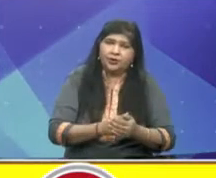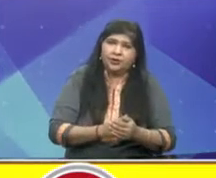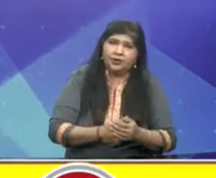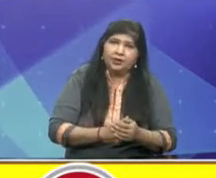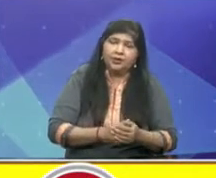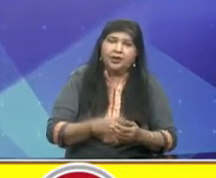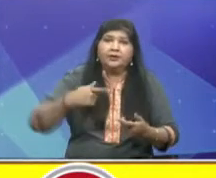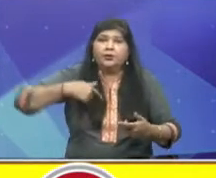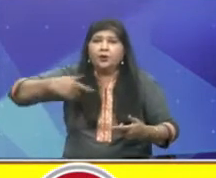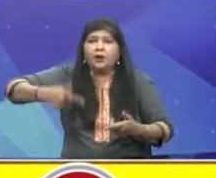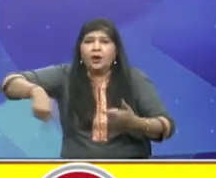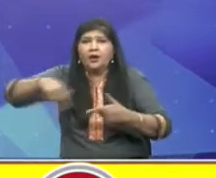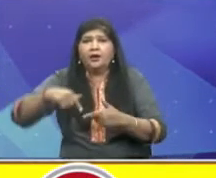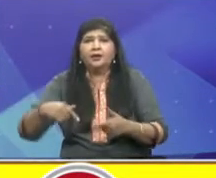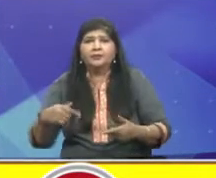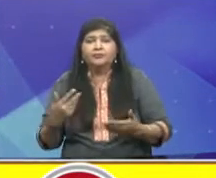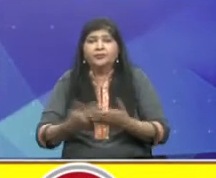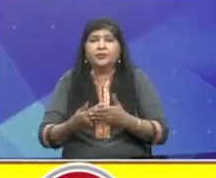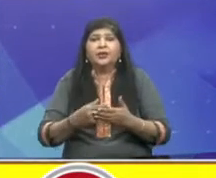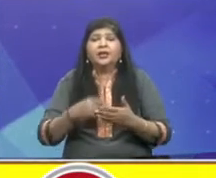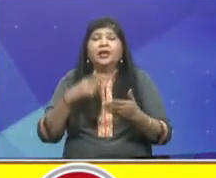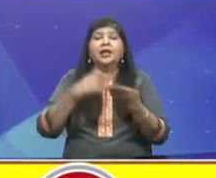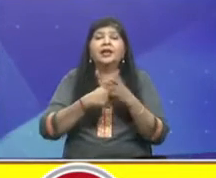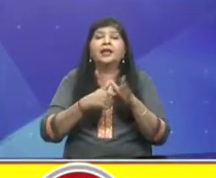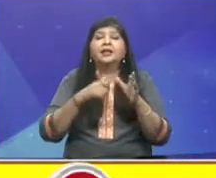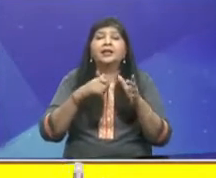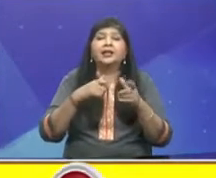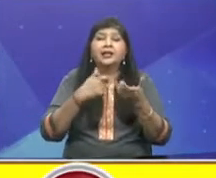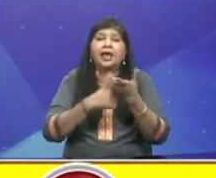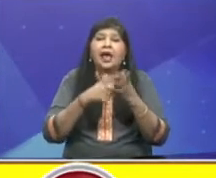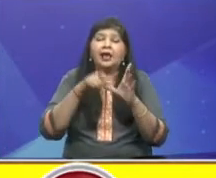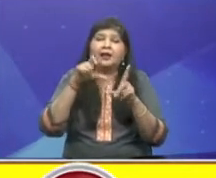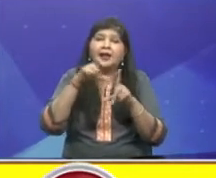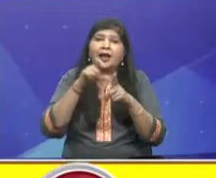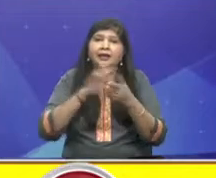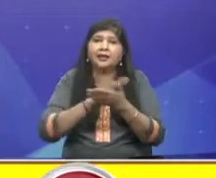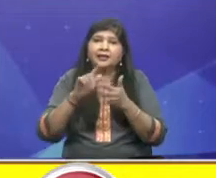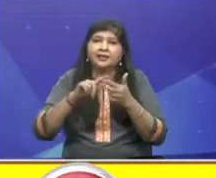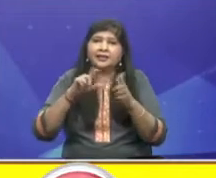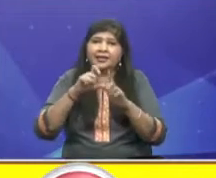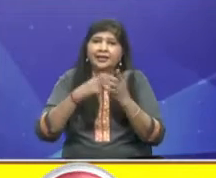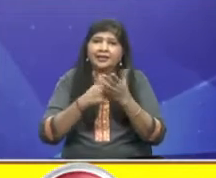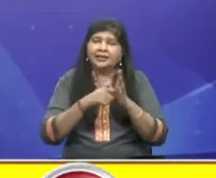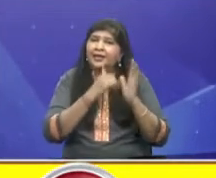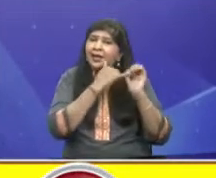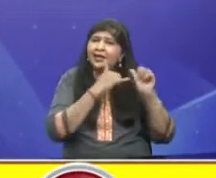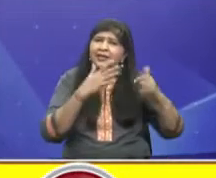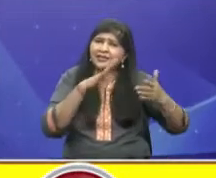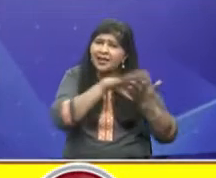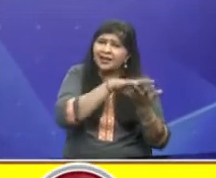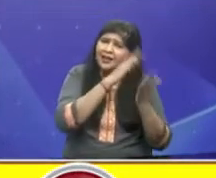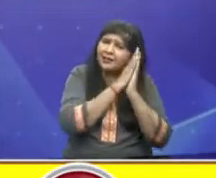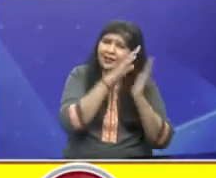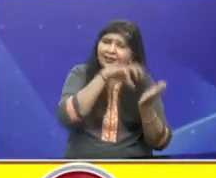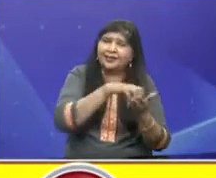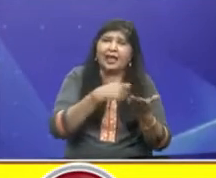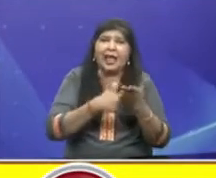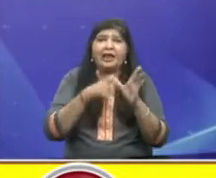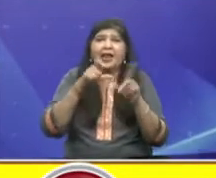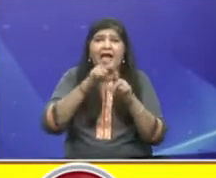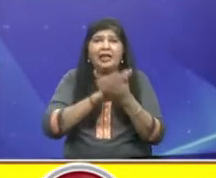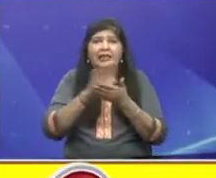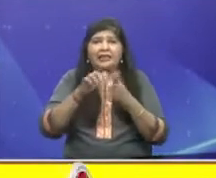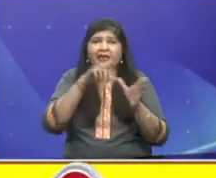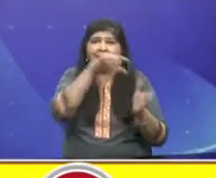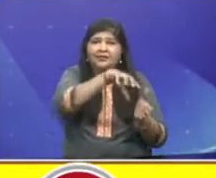जी आपको नमस्ते भी कहना है और साथ साथ राधे राधे भी कहना होगा। हाँ, राधे राधे। अच्छा, हमें सुना कि